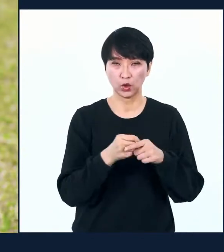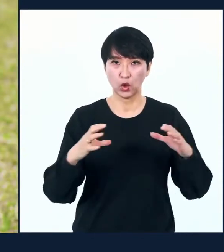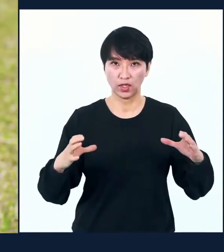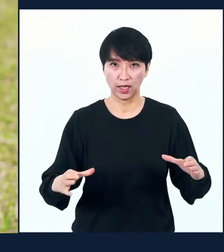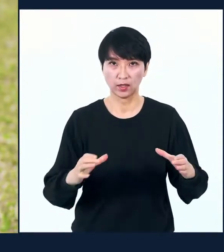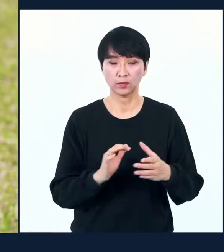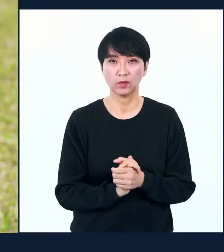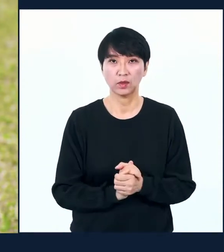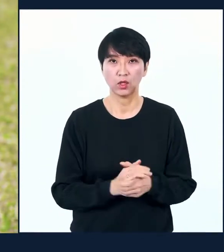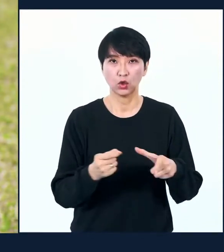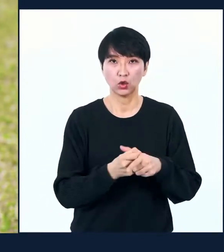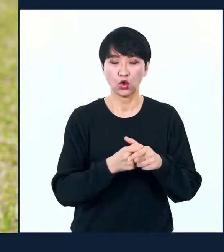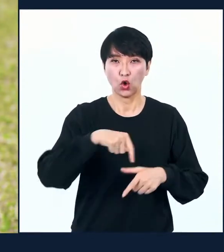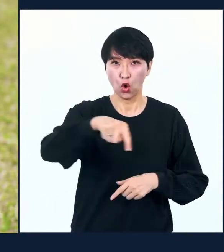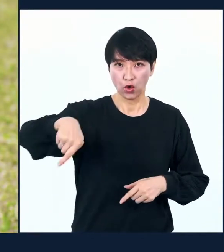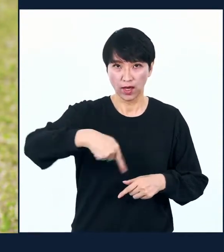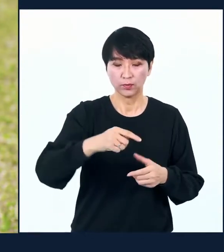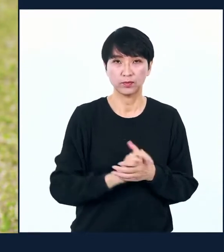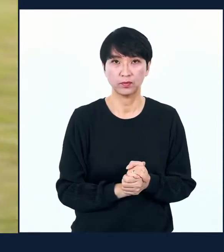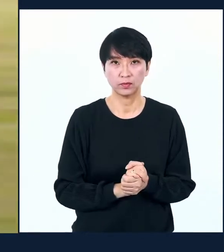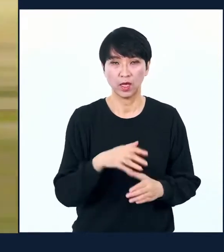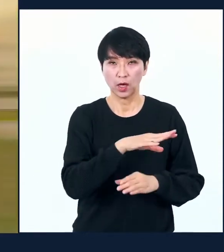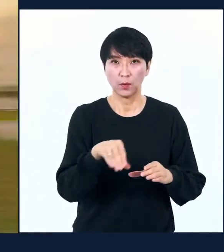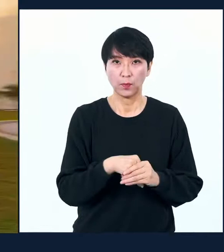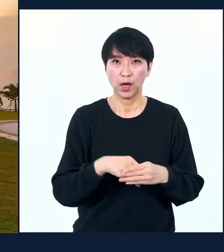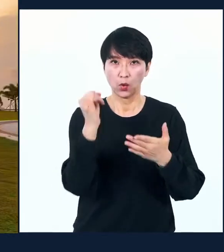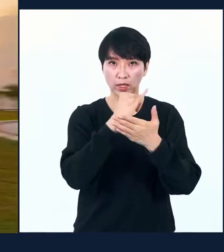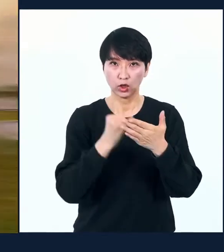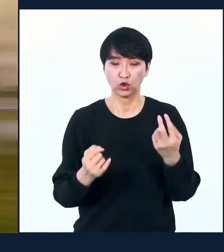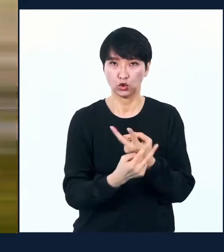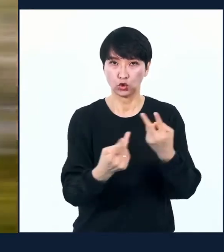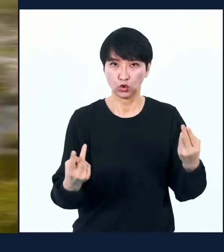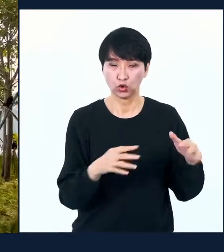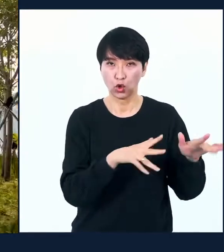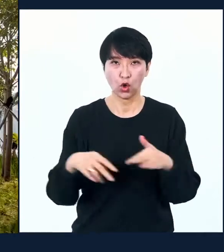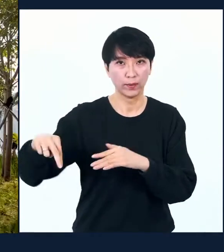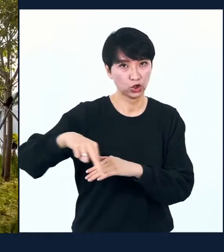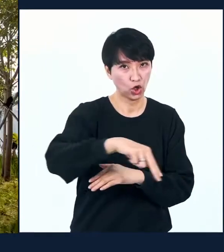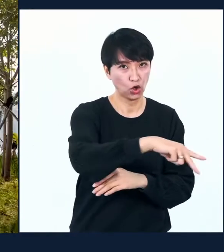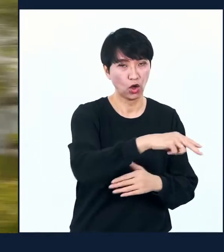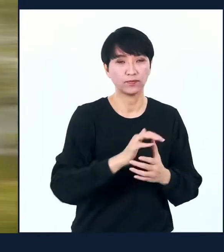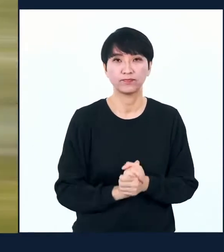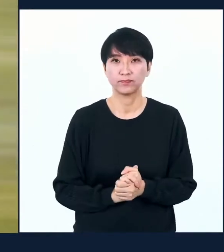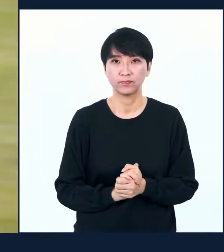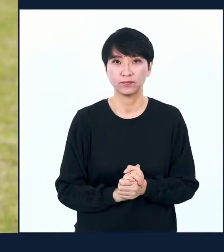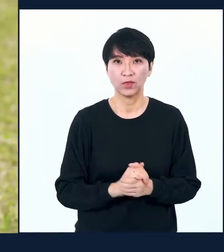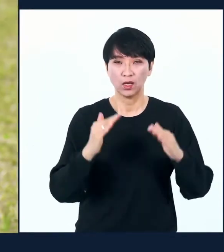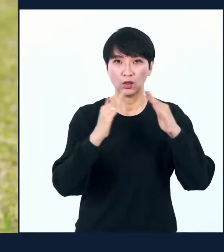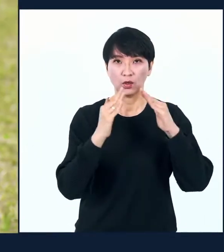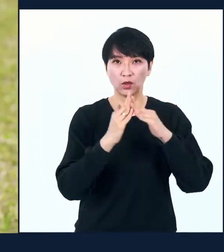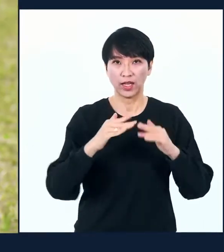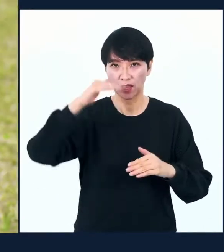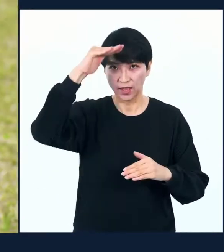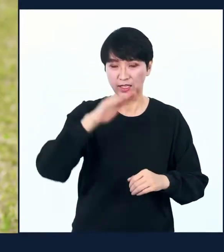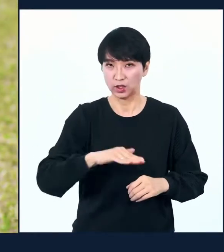公頃的公共空間，包括有藝術公園和海濱長廊的，俾一家大